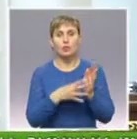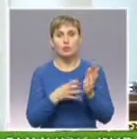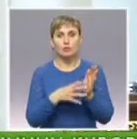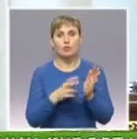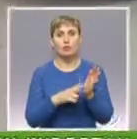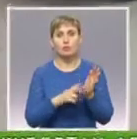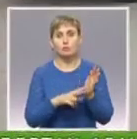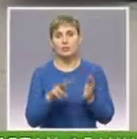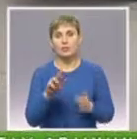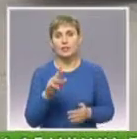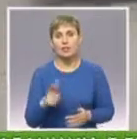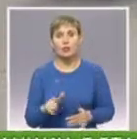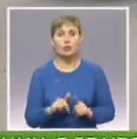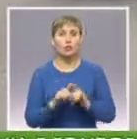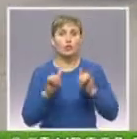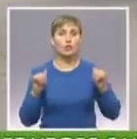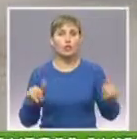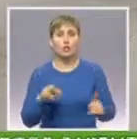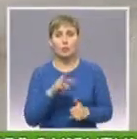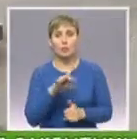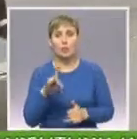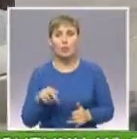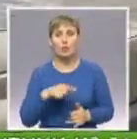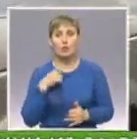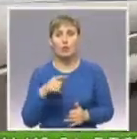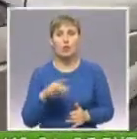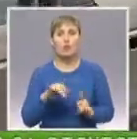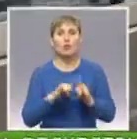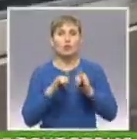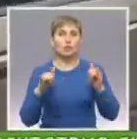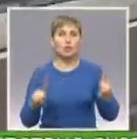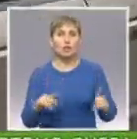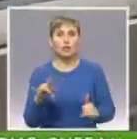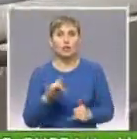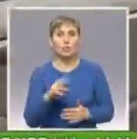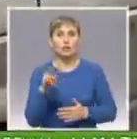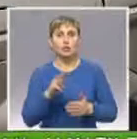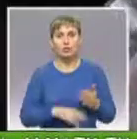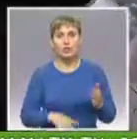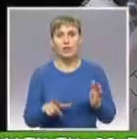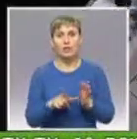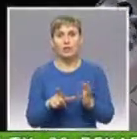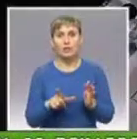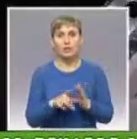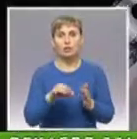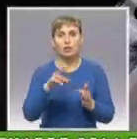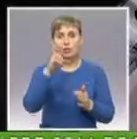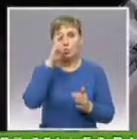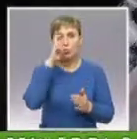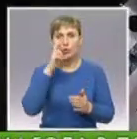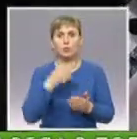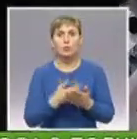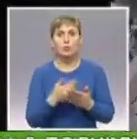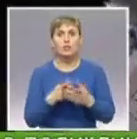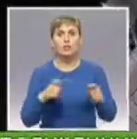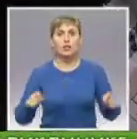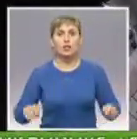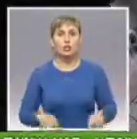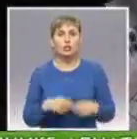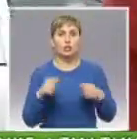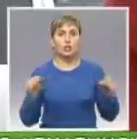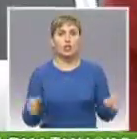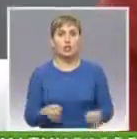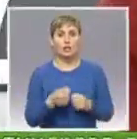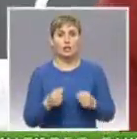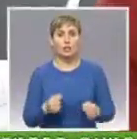1982 тенге. Но увеличение МРП говорит и об увеличении размеров штрафов, налогов и госпошлин. К примеру, за нарушение скоростного